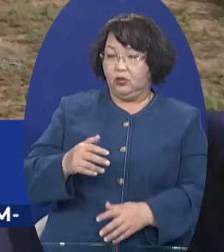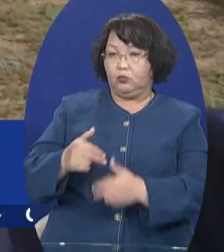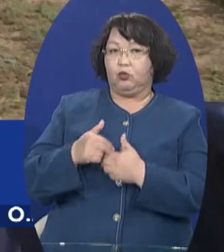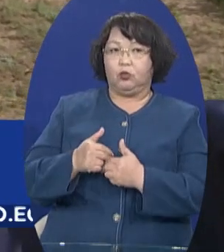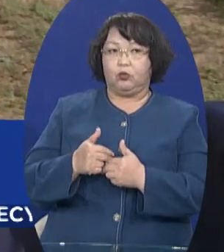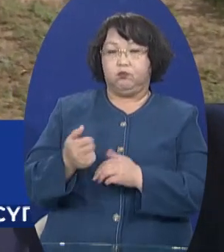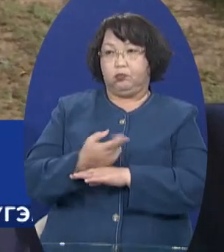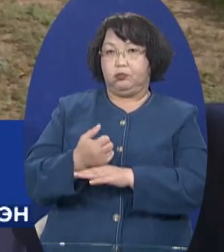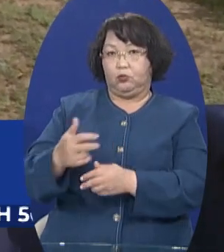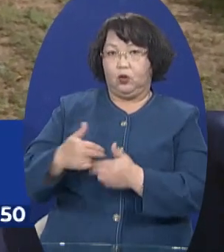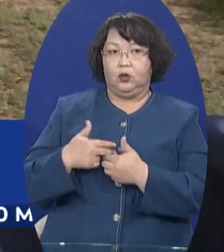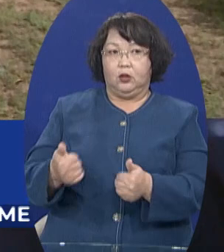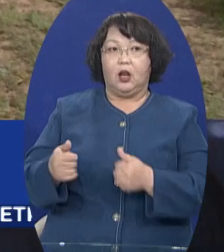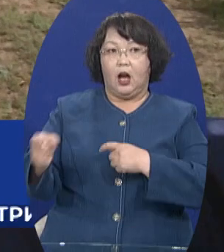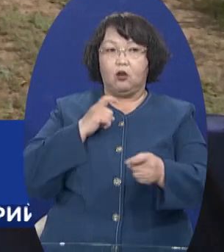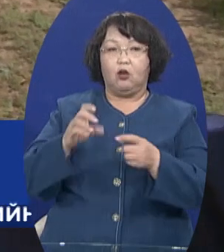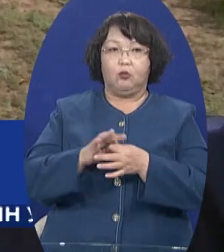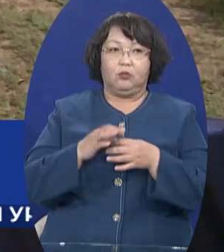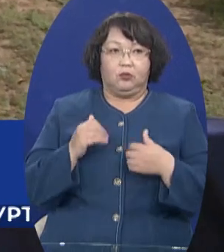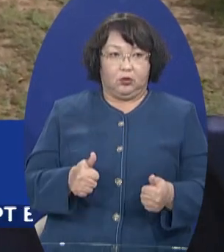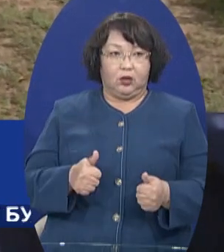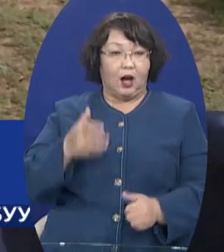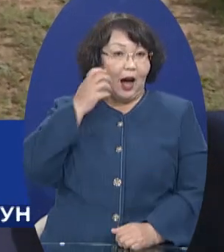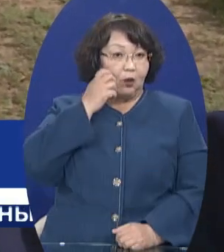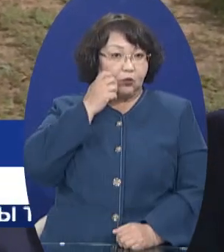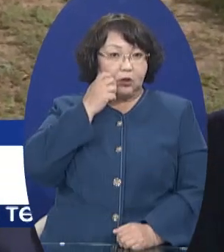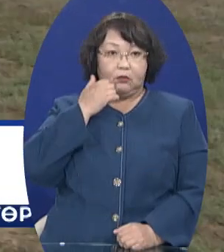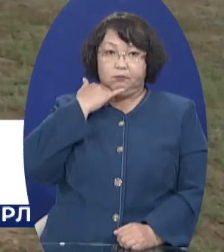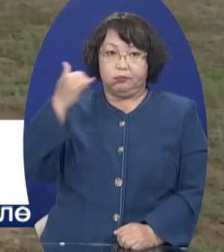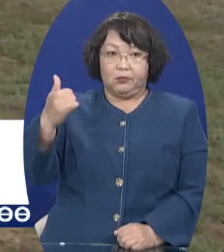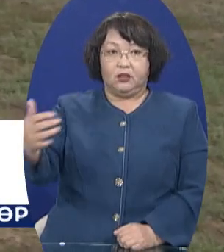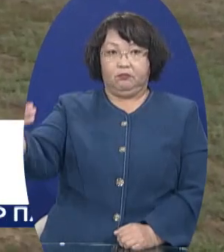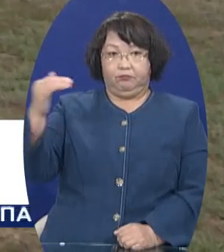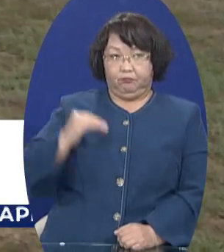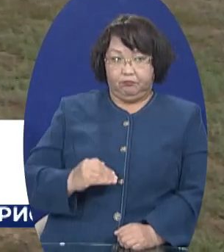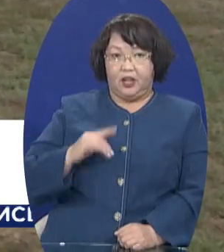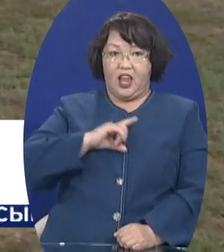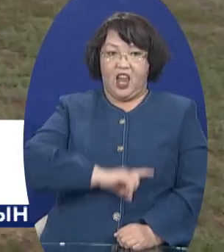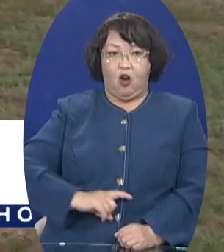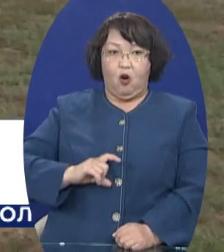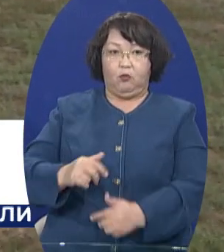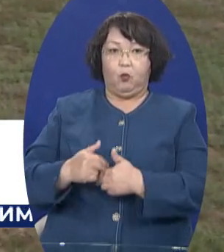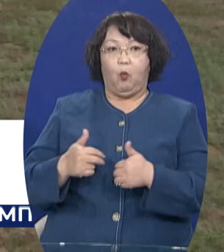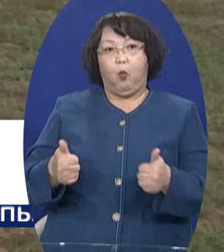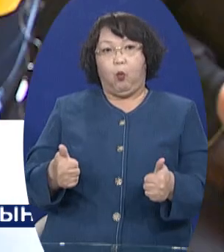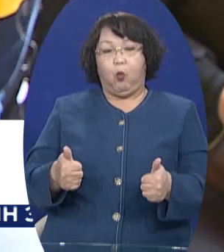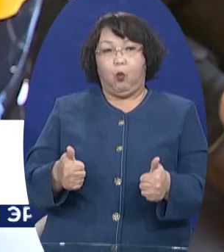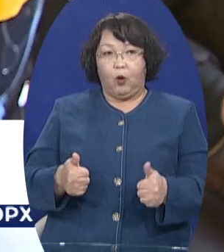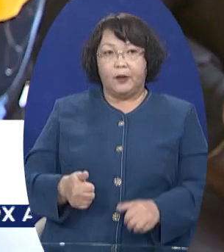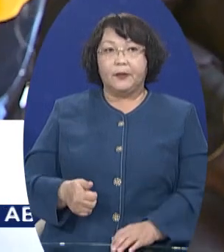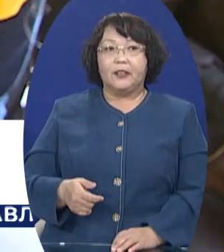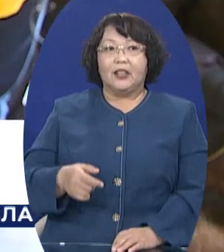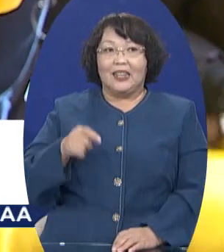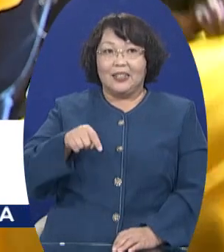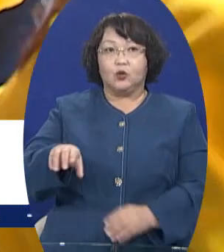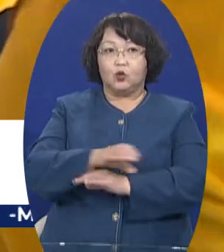хөгжсөн учраас бид нэр дорн л одоо уцаар дуудлага өчтгөн штт. Алтан болог сумын эмнэлэг ганц фургонт гинтийн олон